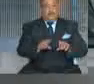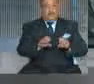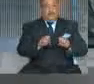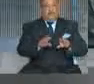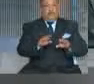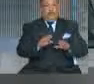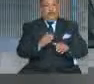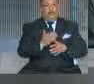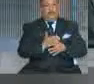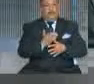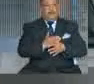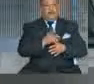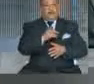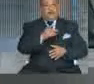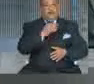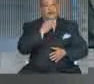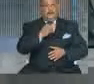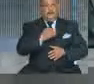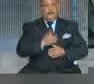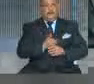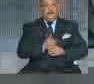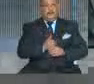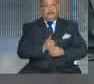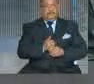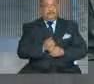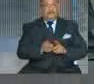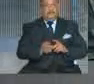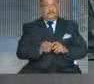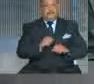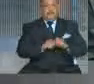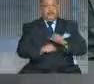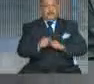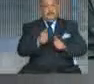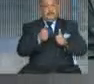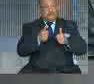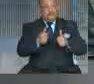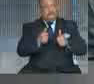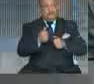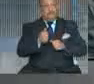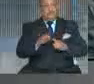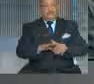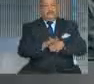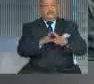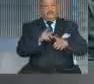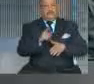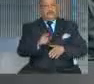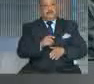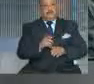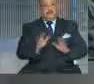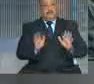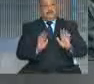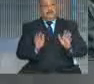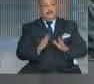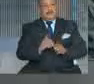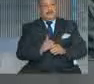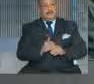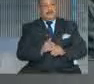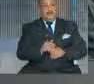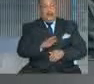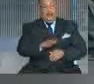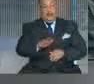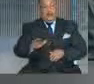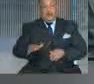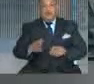المسرحية هي عبارة عن قصة، هي قصة حولت إلى عرض مسرحي،